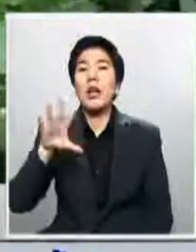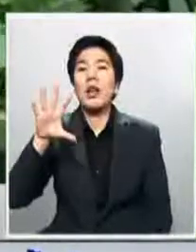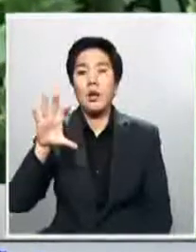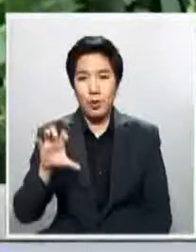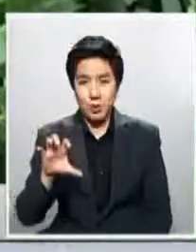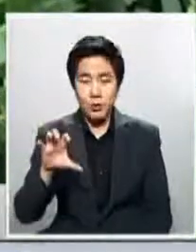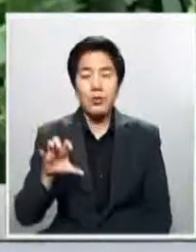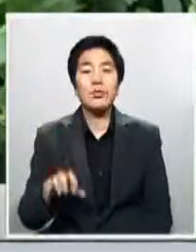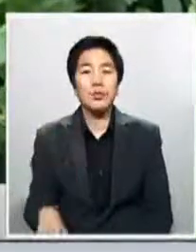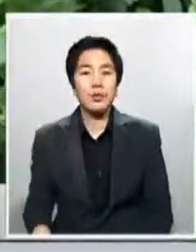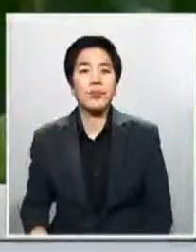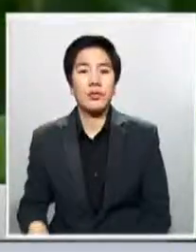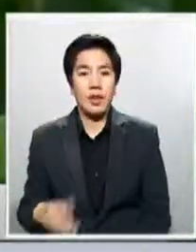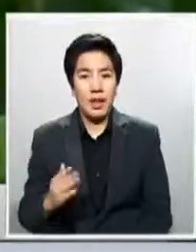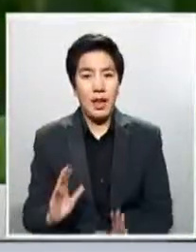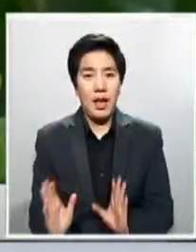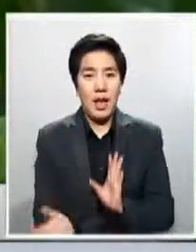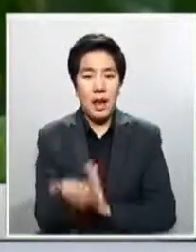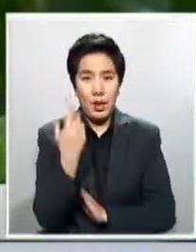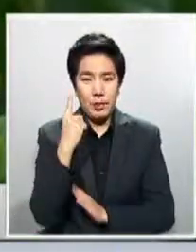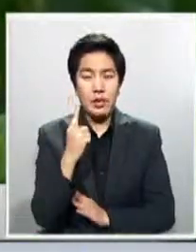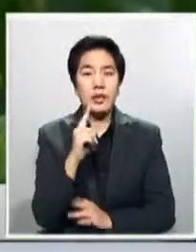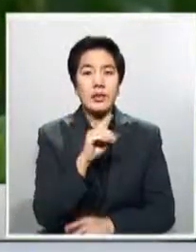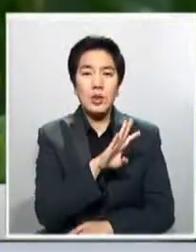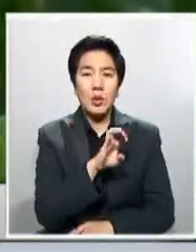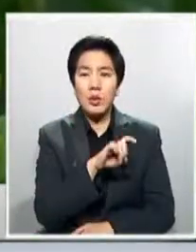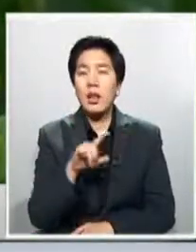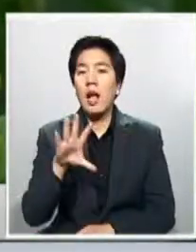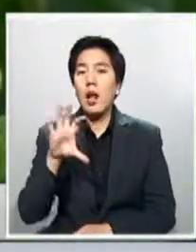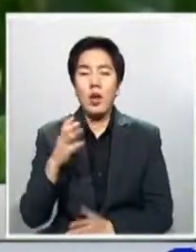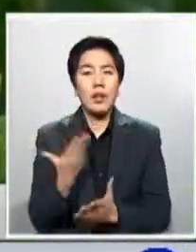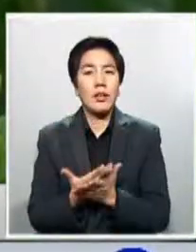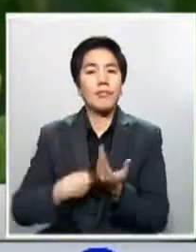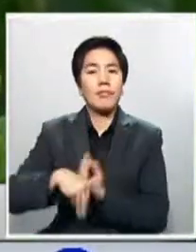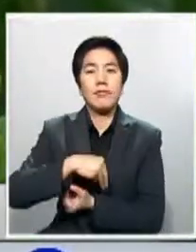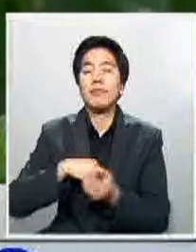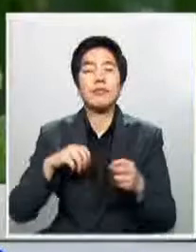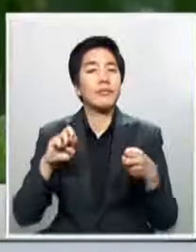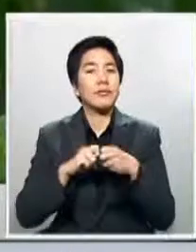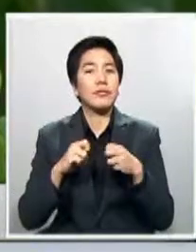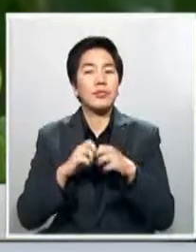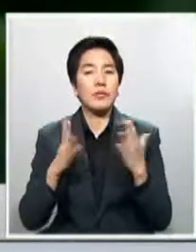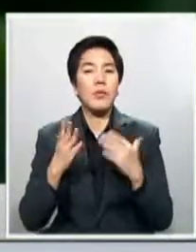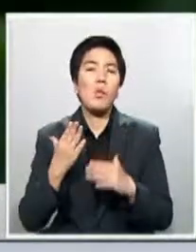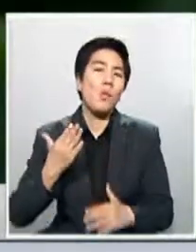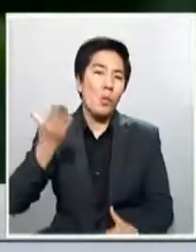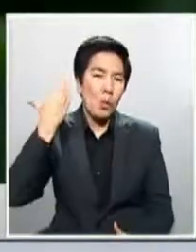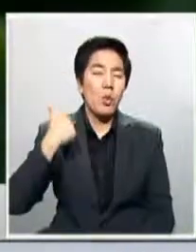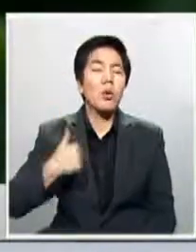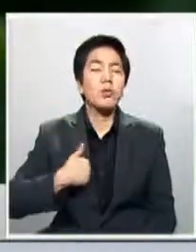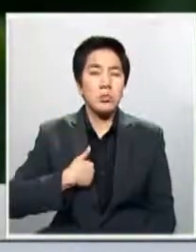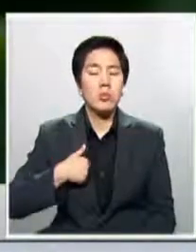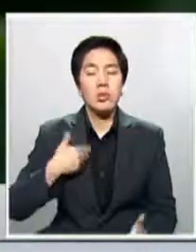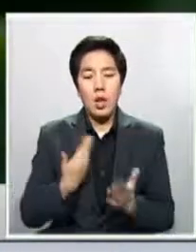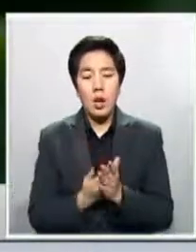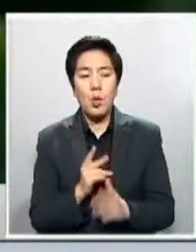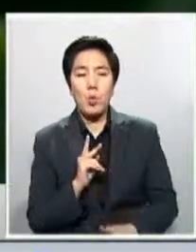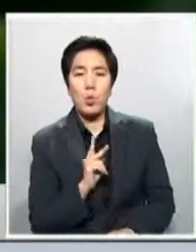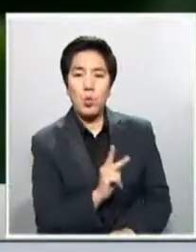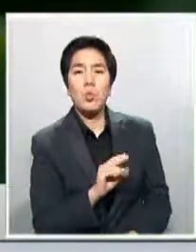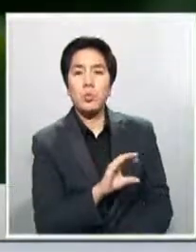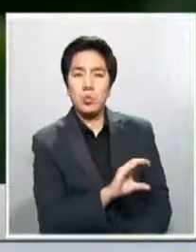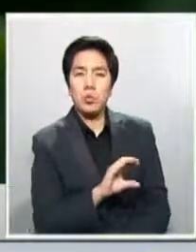อ ครับ เช้า1 400 500 ใช้ได้นะ อย่างนี้ก็ไม่เดือดร้อนเรื่องเงินเลยใช่มั้ยครับพี ่ครับแต่ก็เมื่อก่อนก็เคยไปกู้หนี้นอกระบบมา